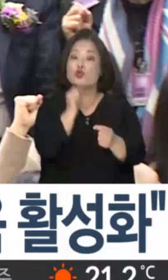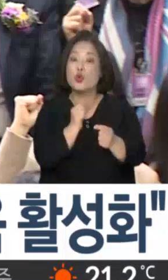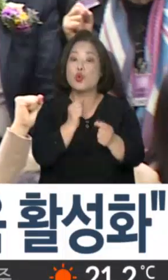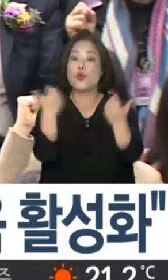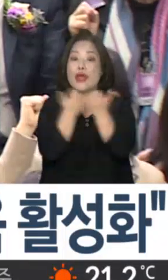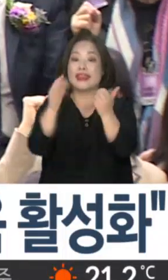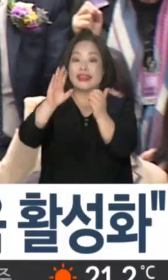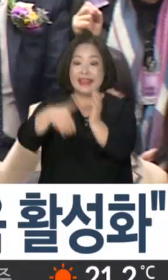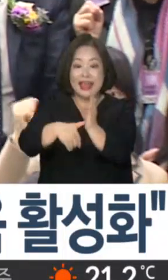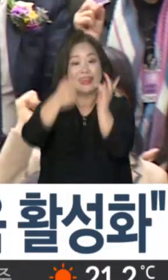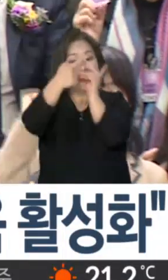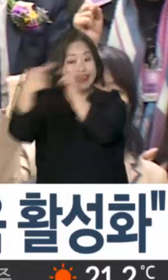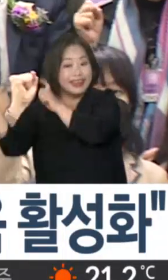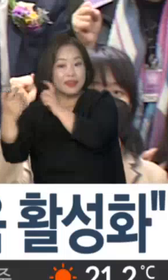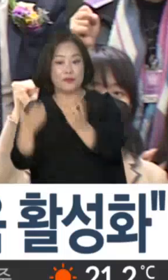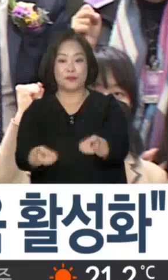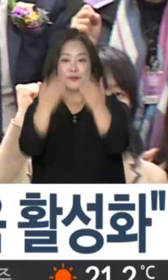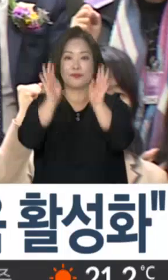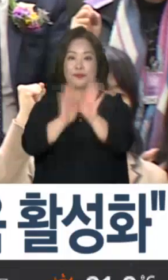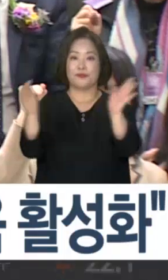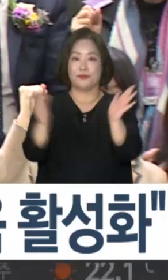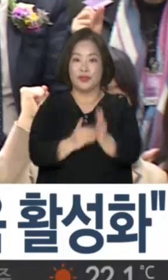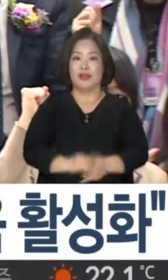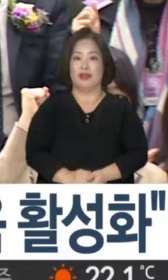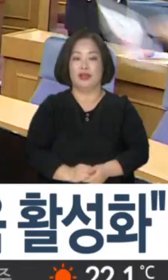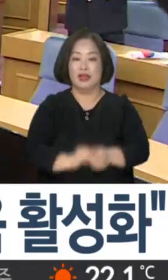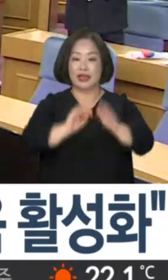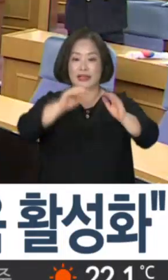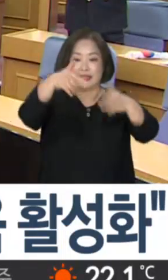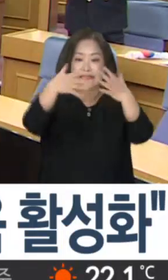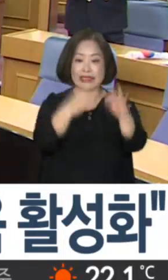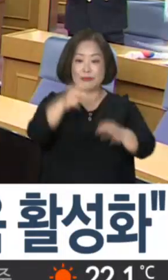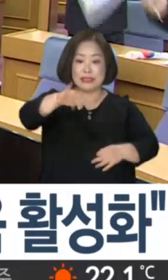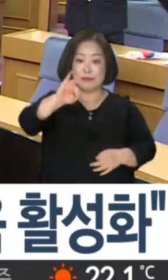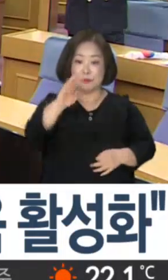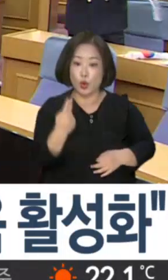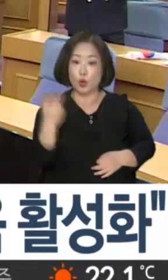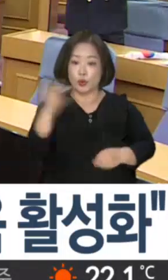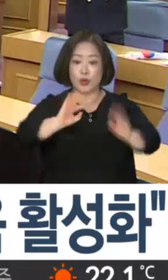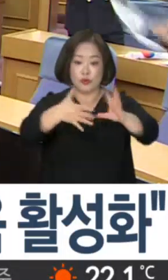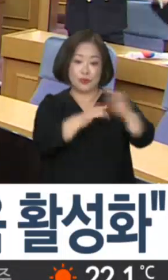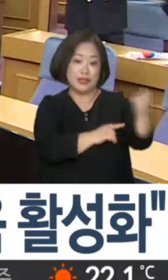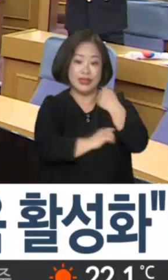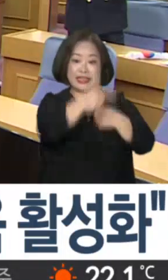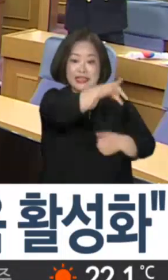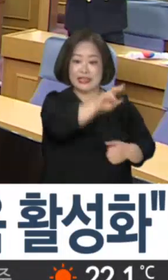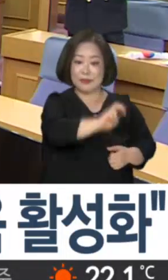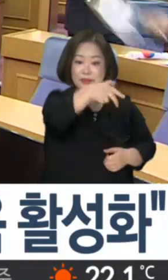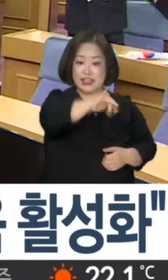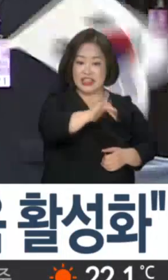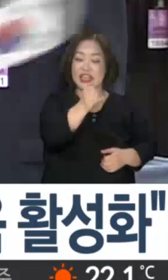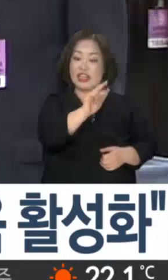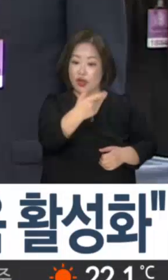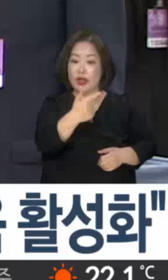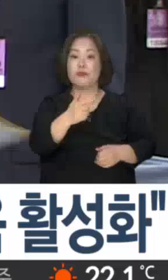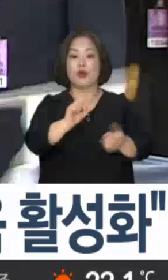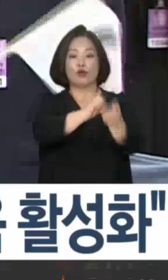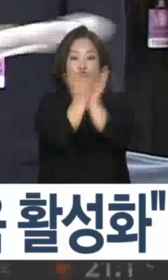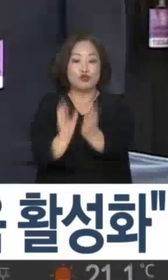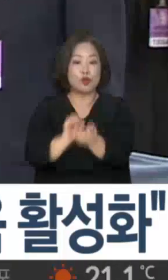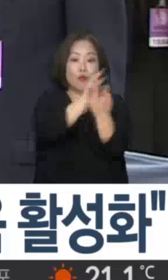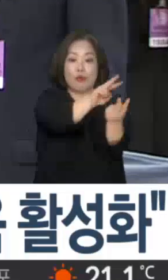독도의 날 기념 행사를 열었습니다 김진표 국회의장과 국민의 힘 김기헌 대표가 축전을 보낸 가운데